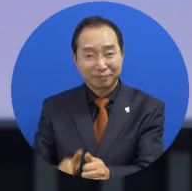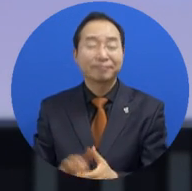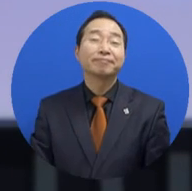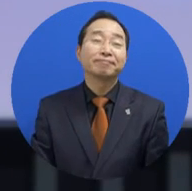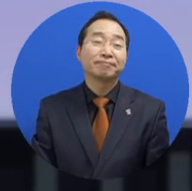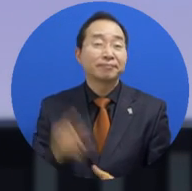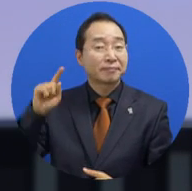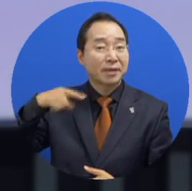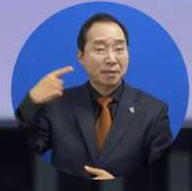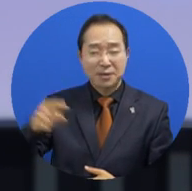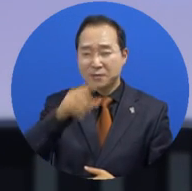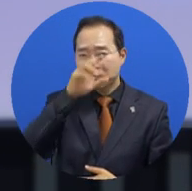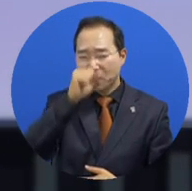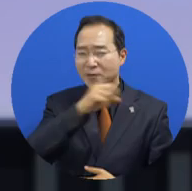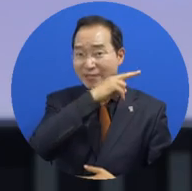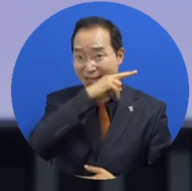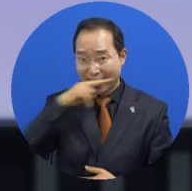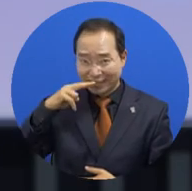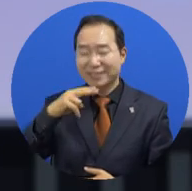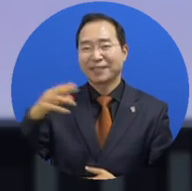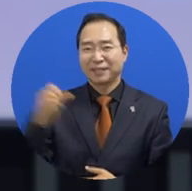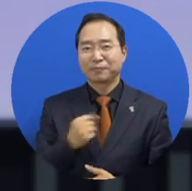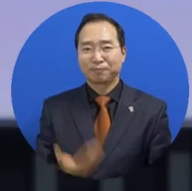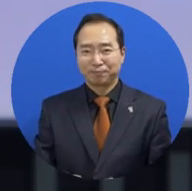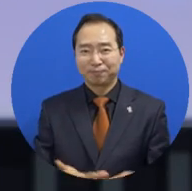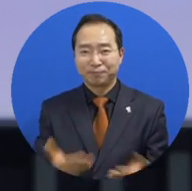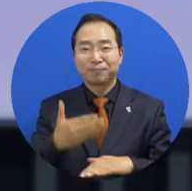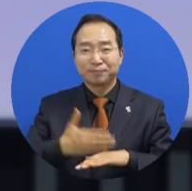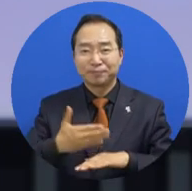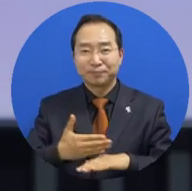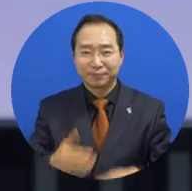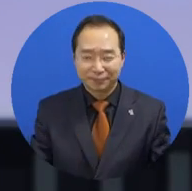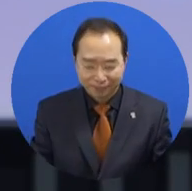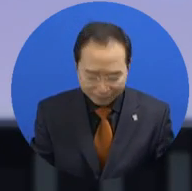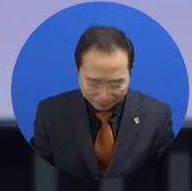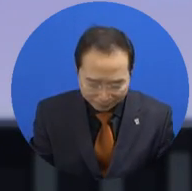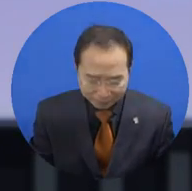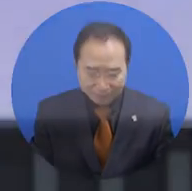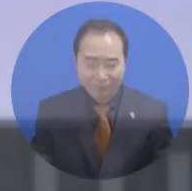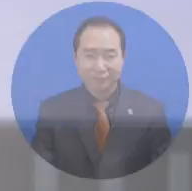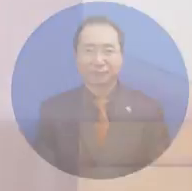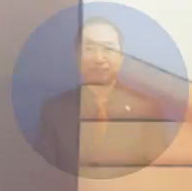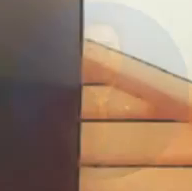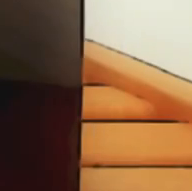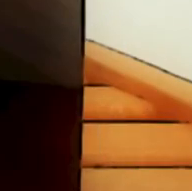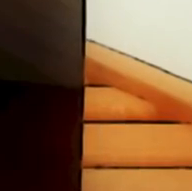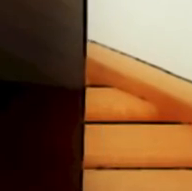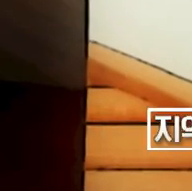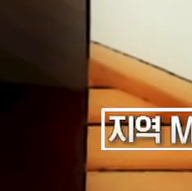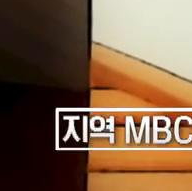공동체 스미다, 다음 시간에는 더 진한 향기를 머금고 돌아오겠습니다. 고맙습니다.